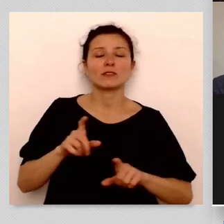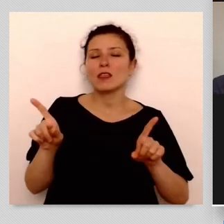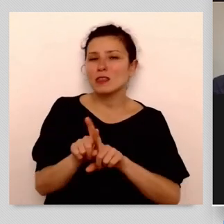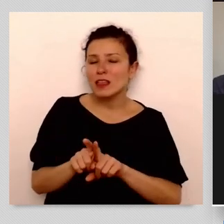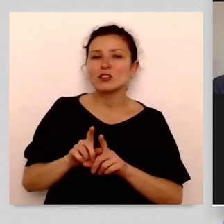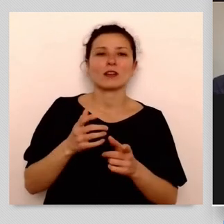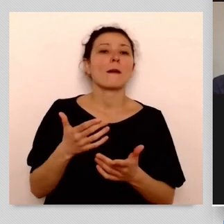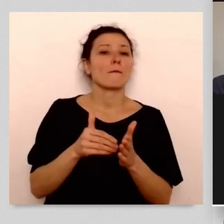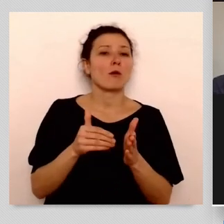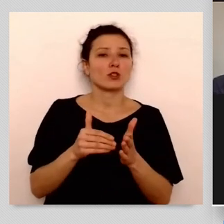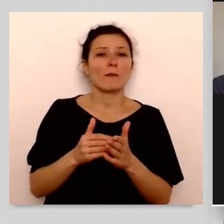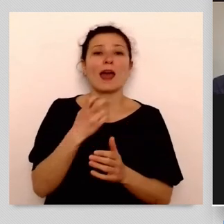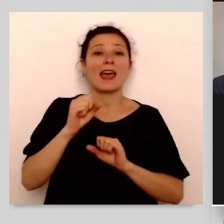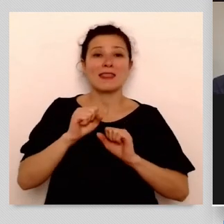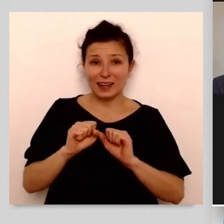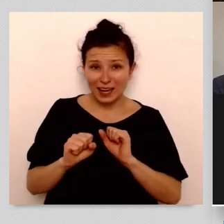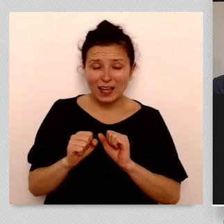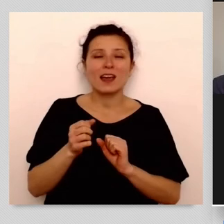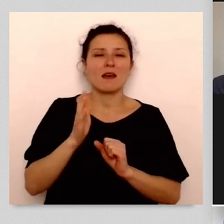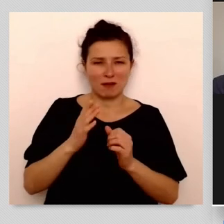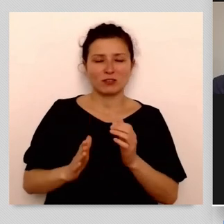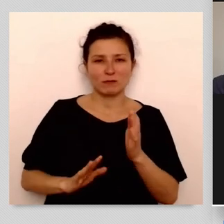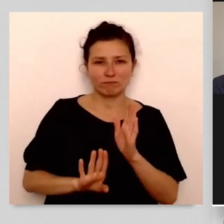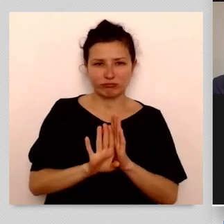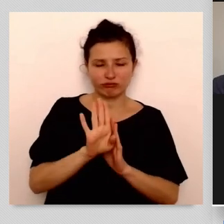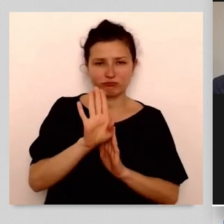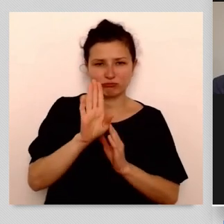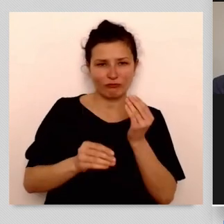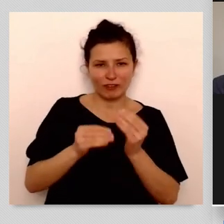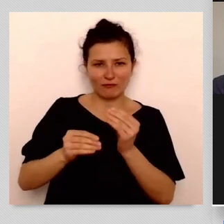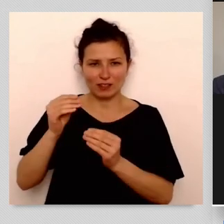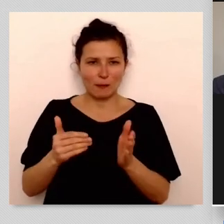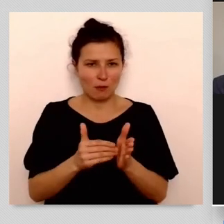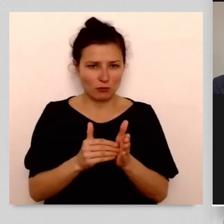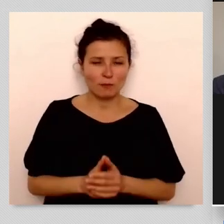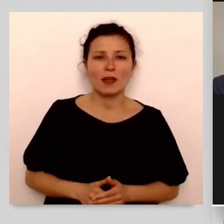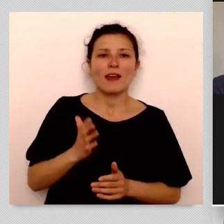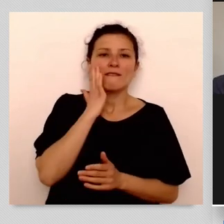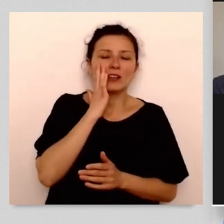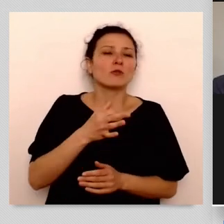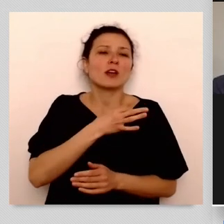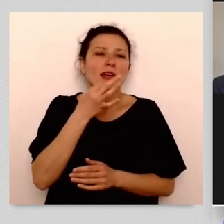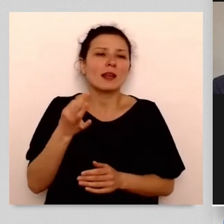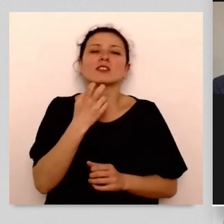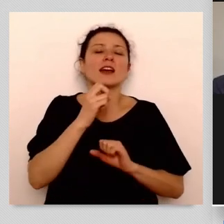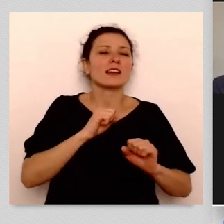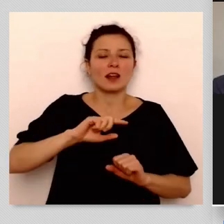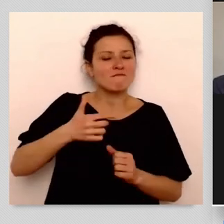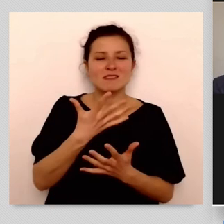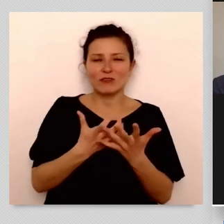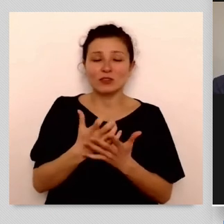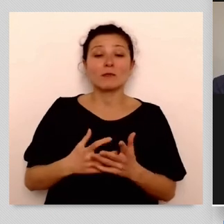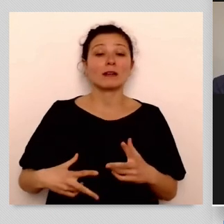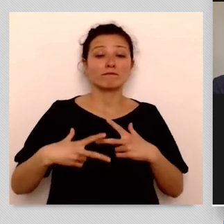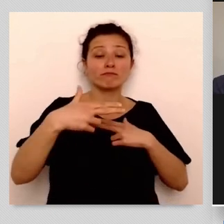elektryczną będzie rosło i choć zgodzę się, że oczywiście najlepszą energią jest ta, której nie wykorzystamy, to w perspektywie najbliższej dekady